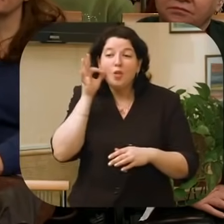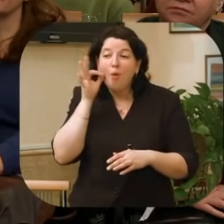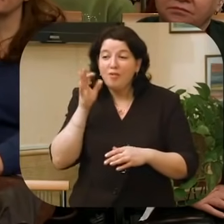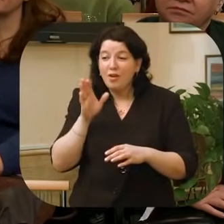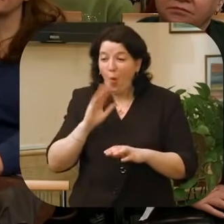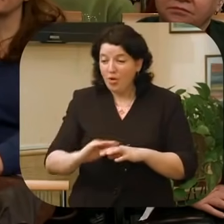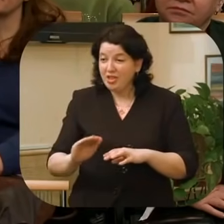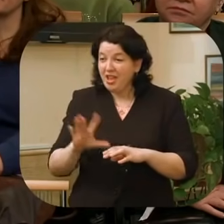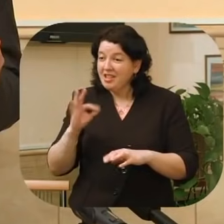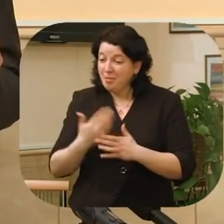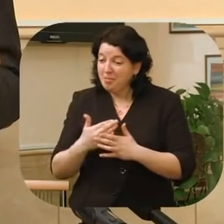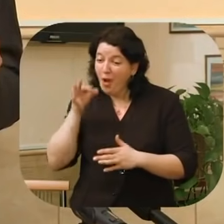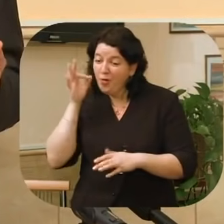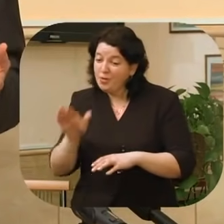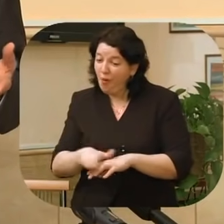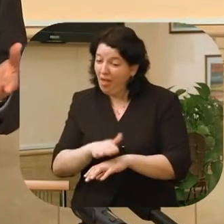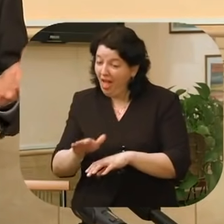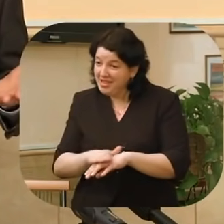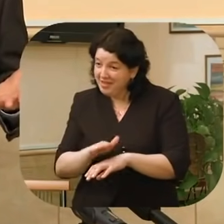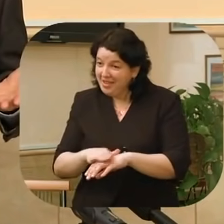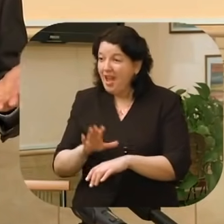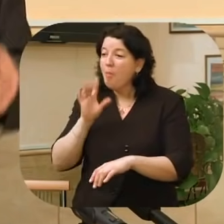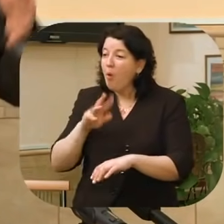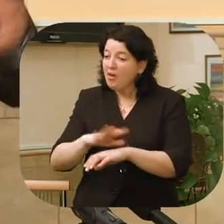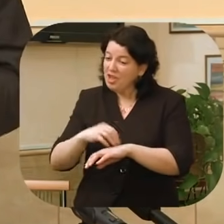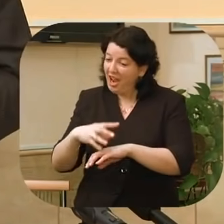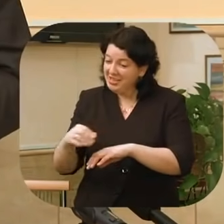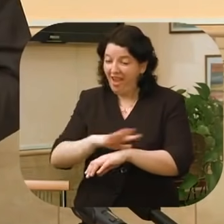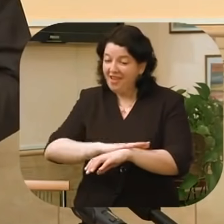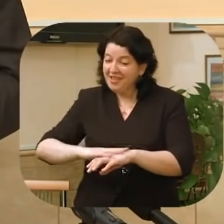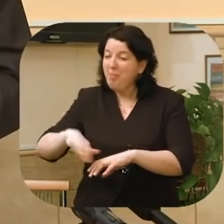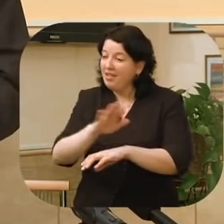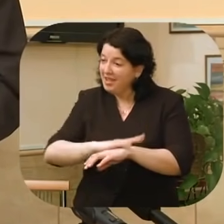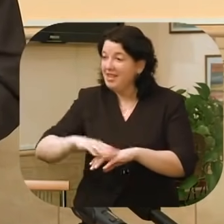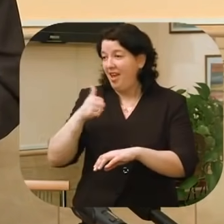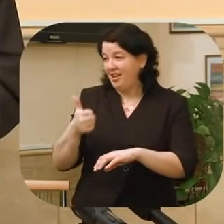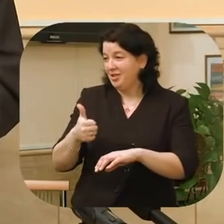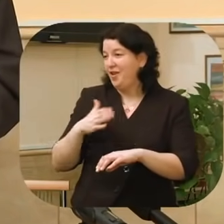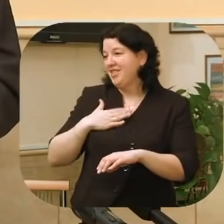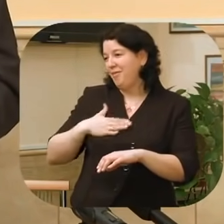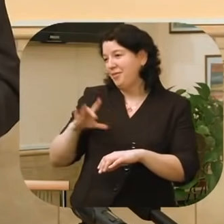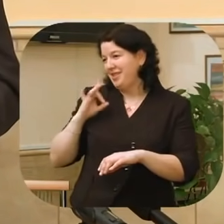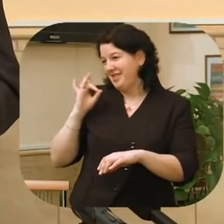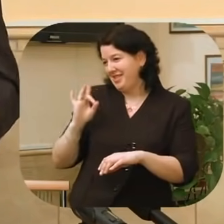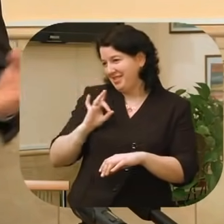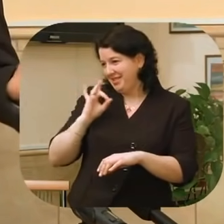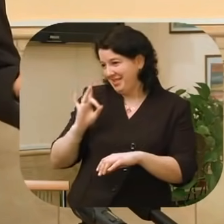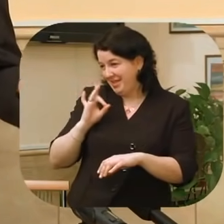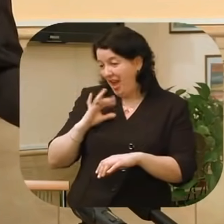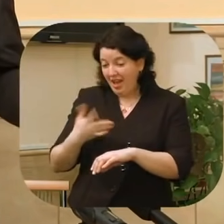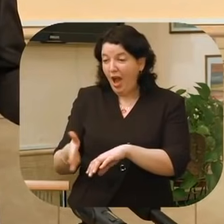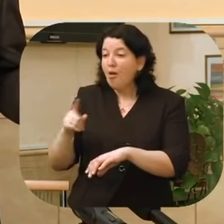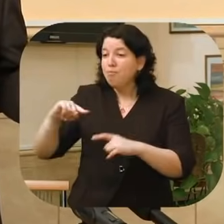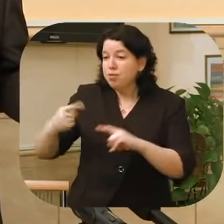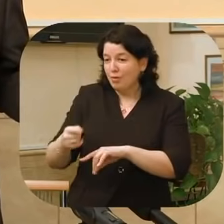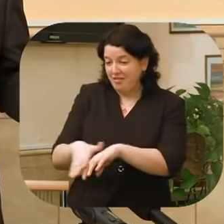она мяукает довольна. Как только против шерсти, она вам вцепилась и зубами, и когтями. Хороша